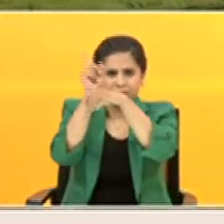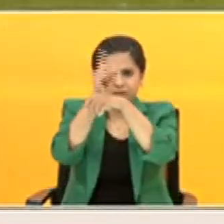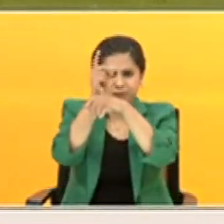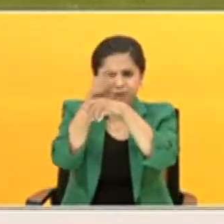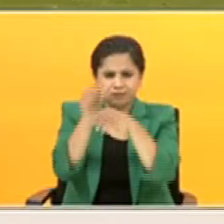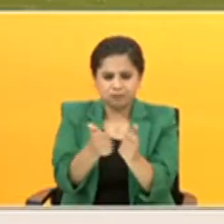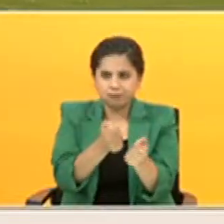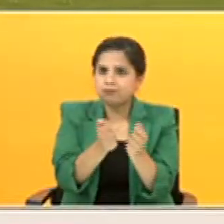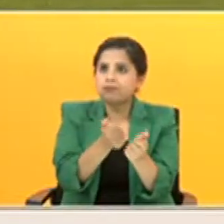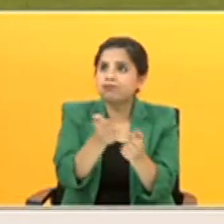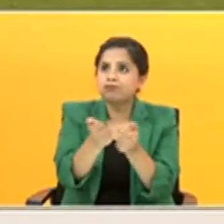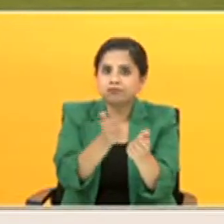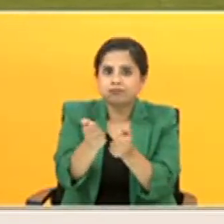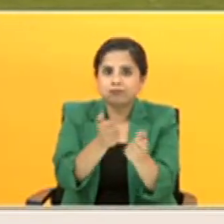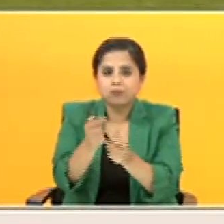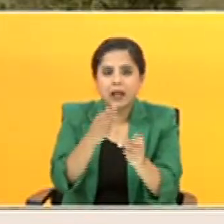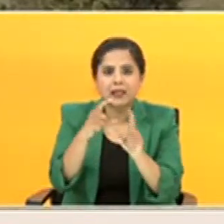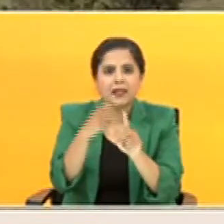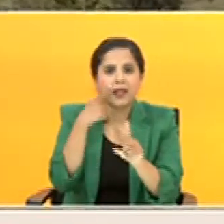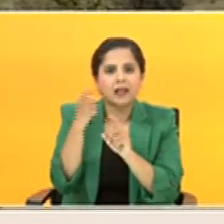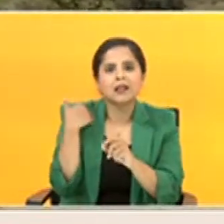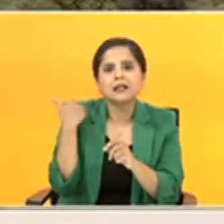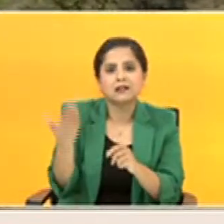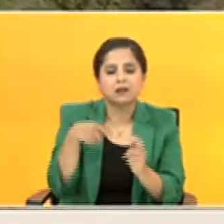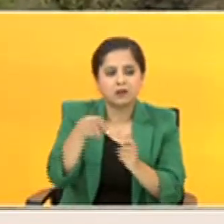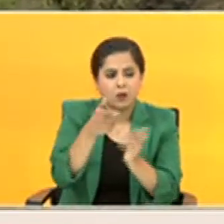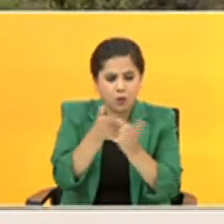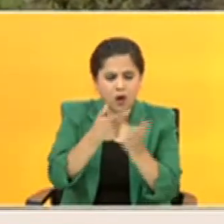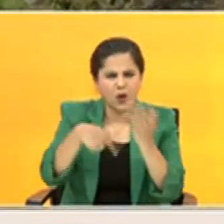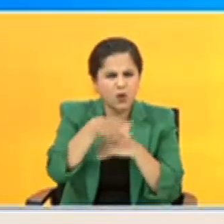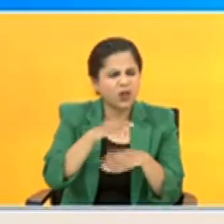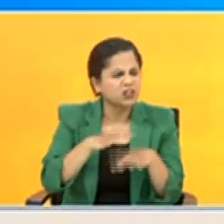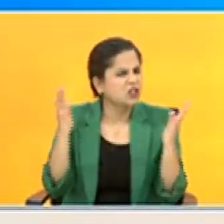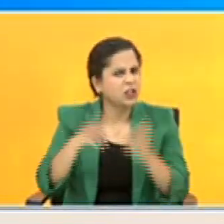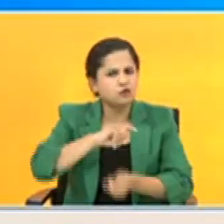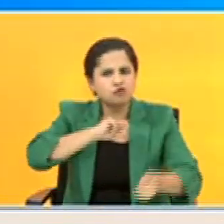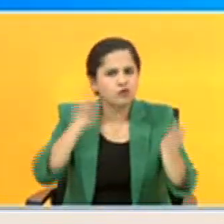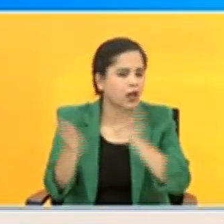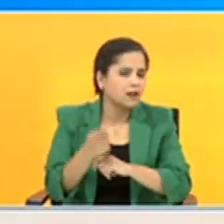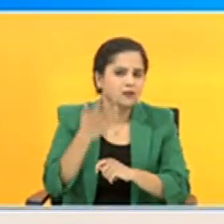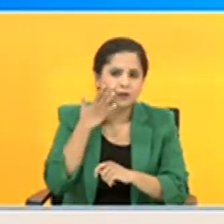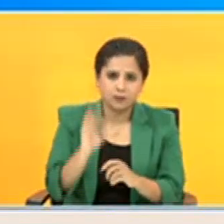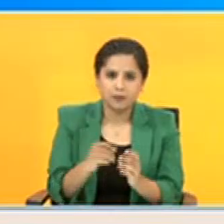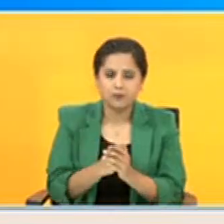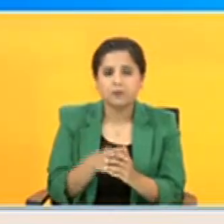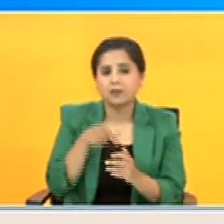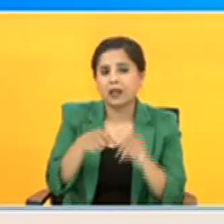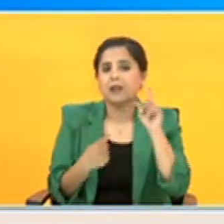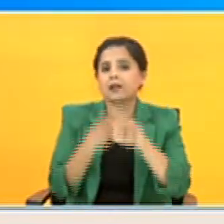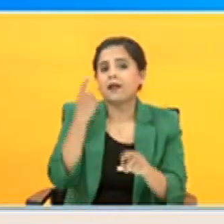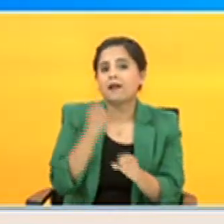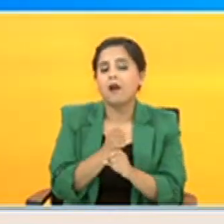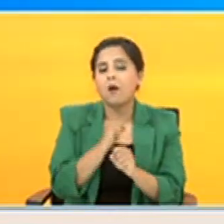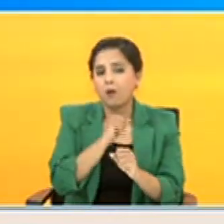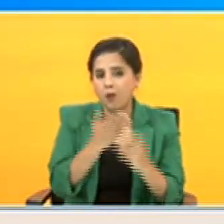हैं और उससे खेती में नई क्रांति ला रही है। साथियों,